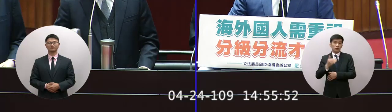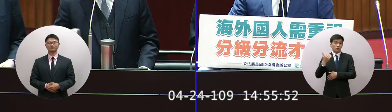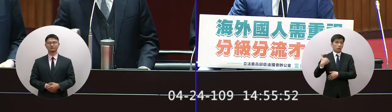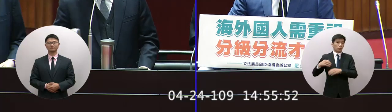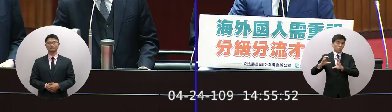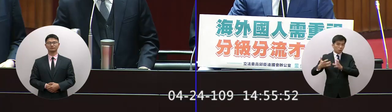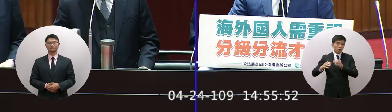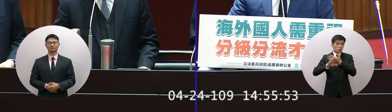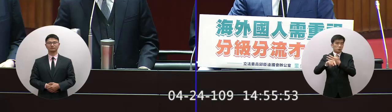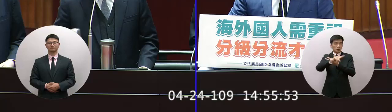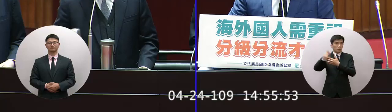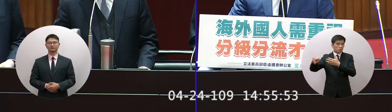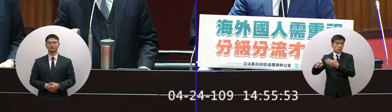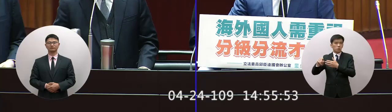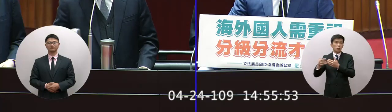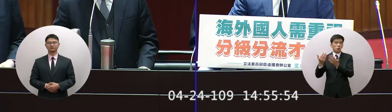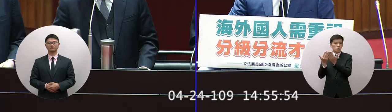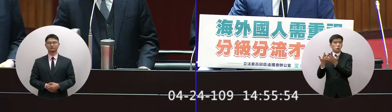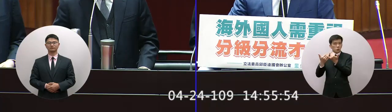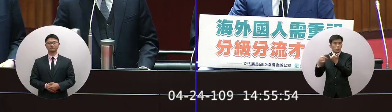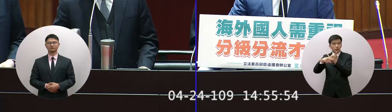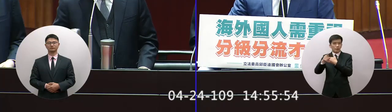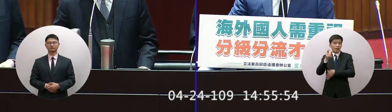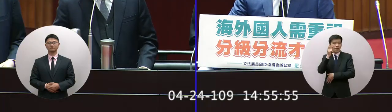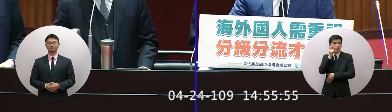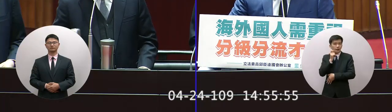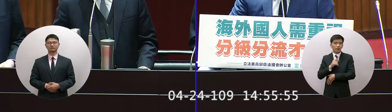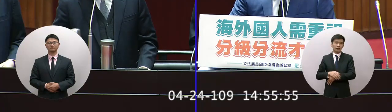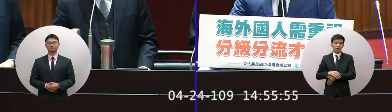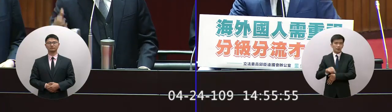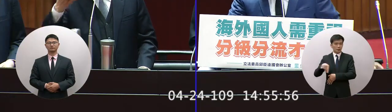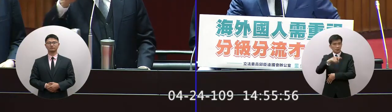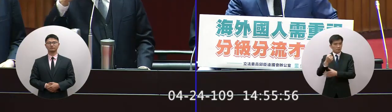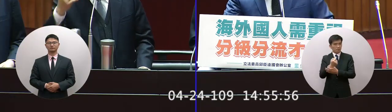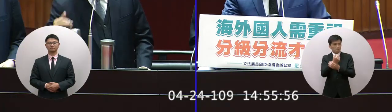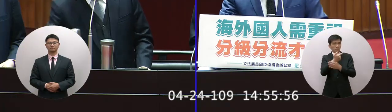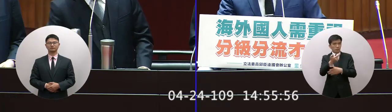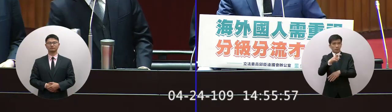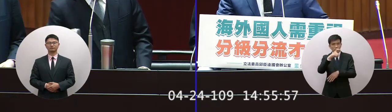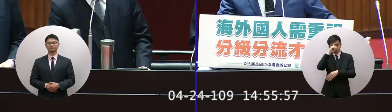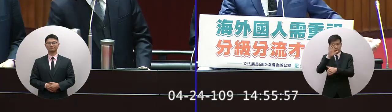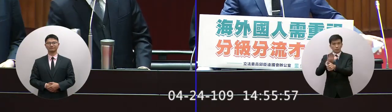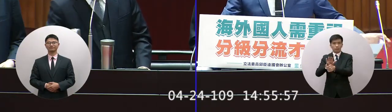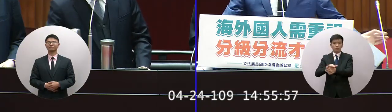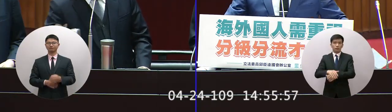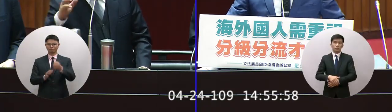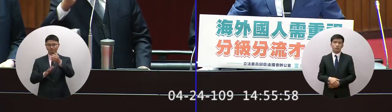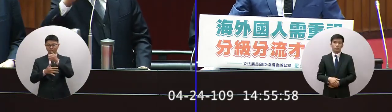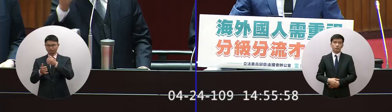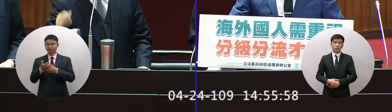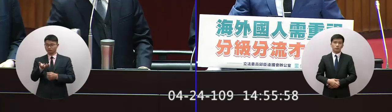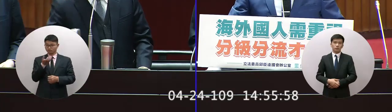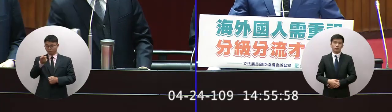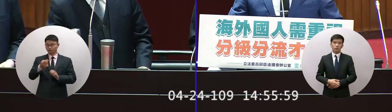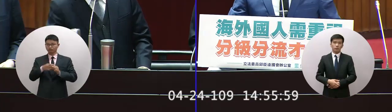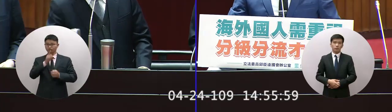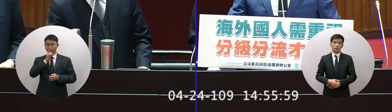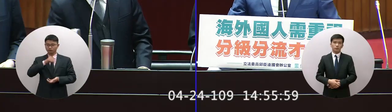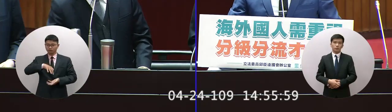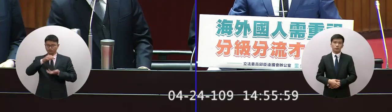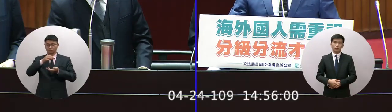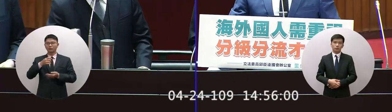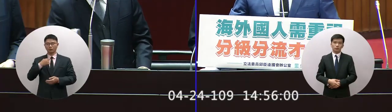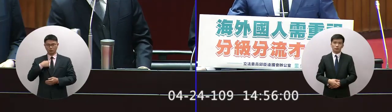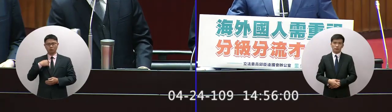的很可怜。我希望院长可以听听他们的声音，这些是最挺你们的人。 啊，伊咧，委员你拄只讲这个方法，我